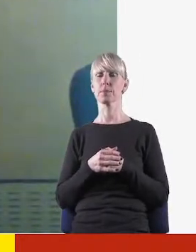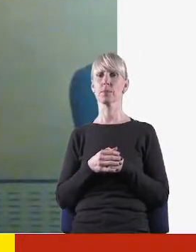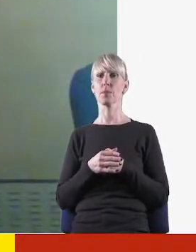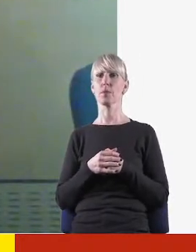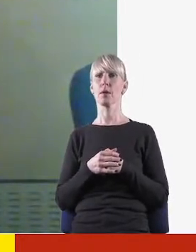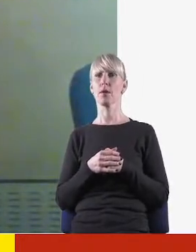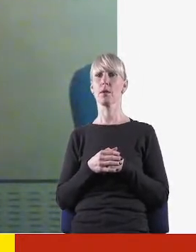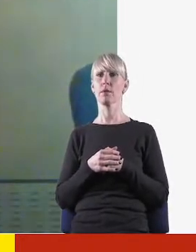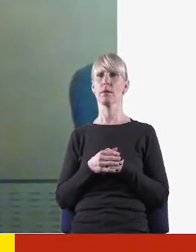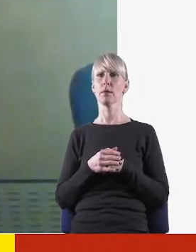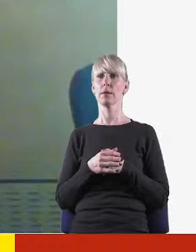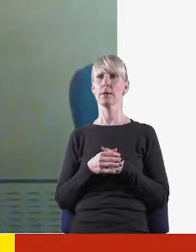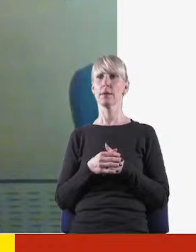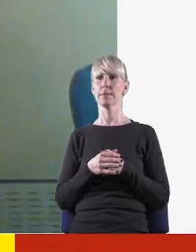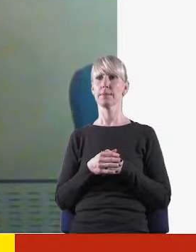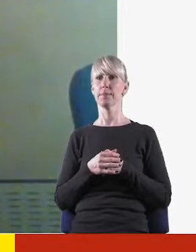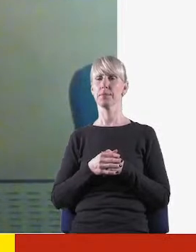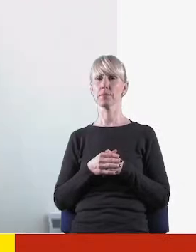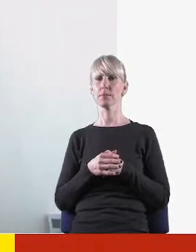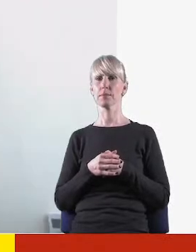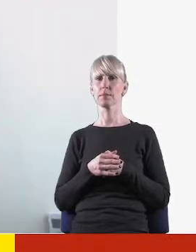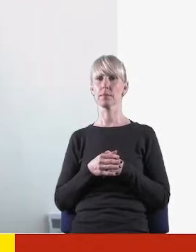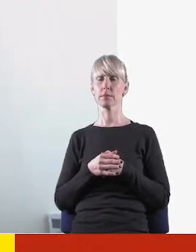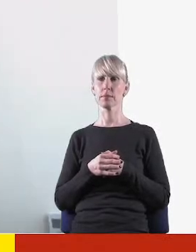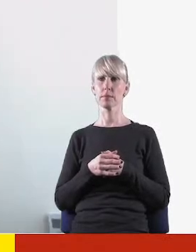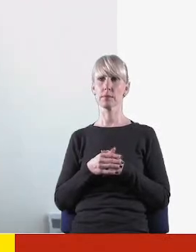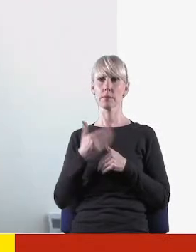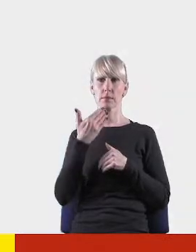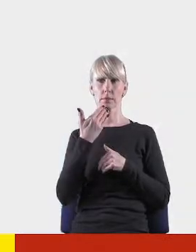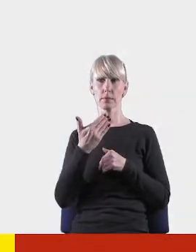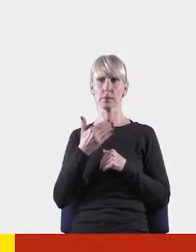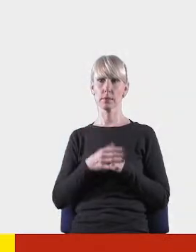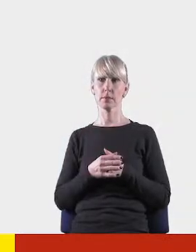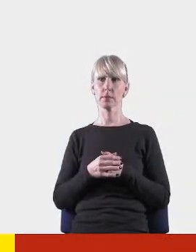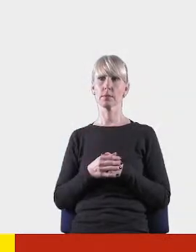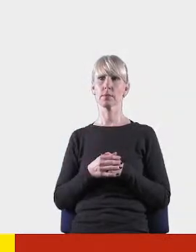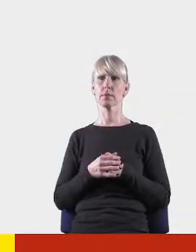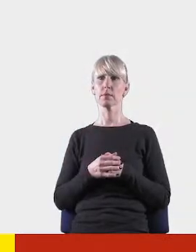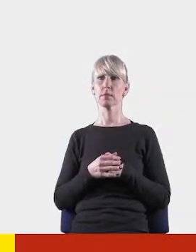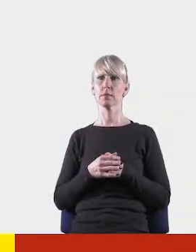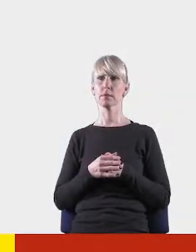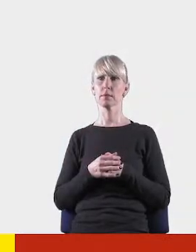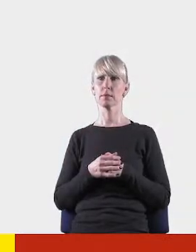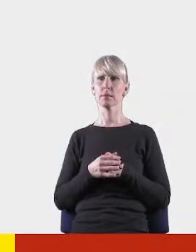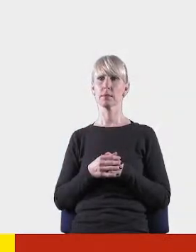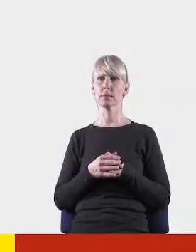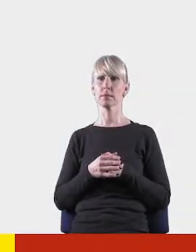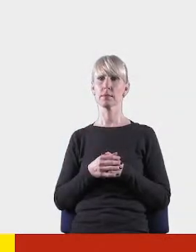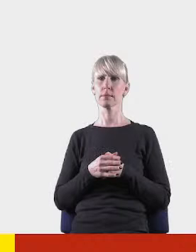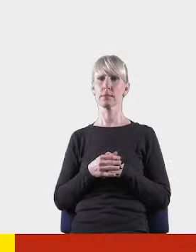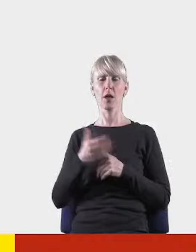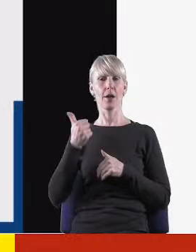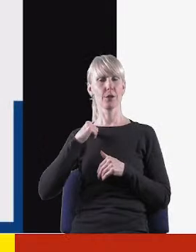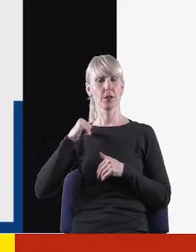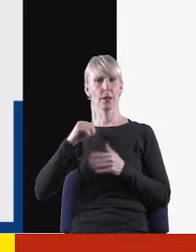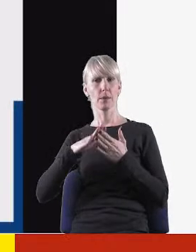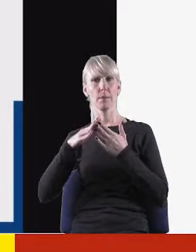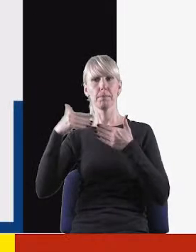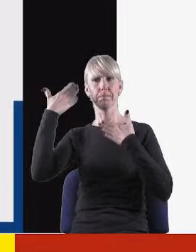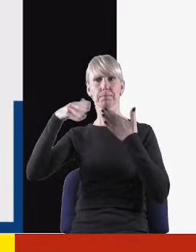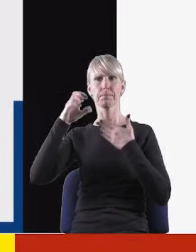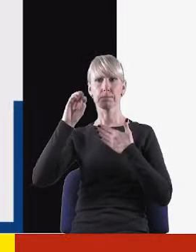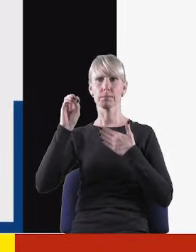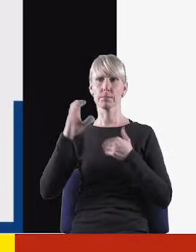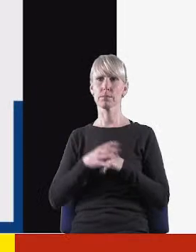jest oczywiście zrozumiały. Proszę bardzo. Bardzo dziękuję. Czekam na tę prezentację. O, już się powoli